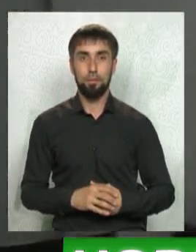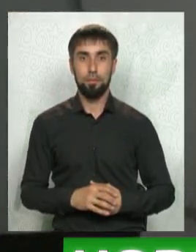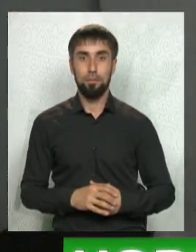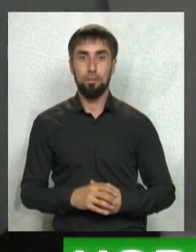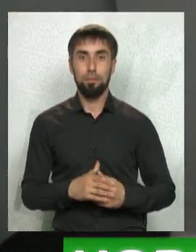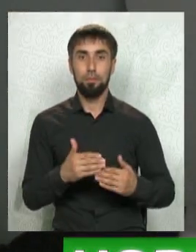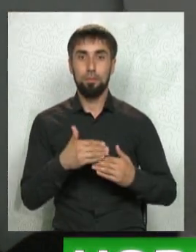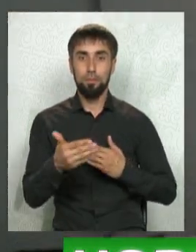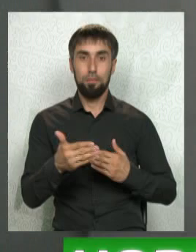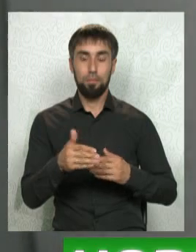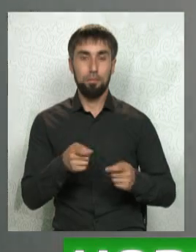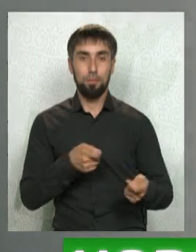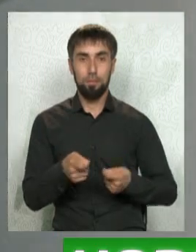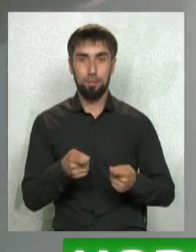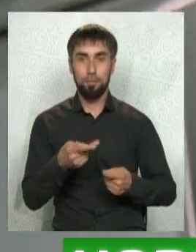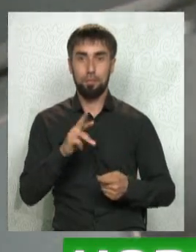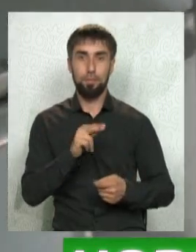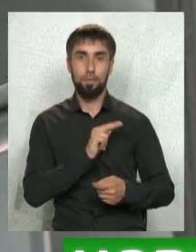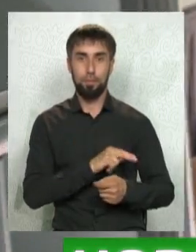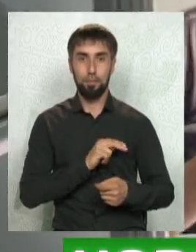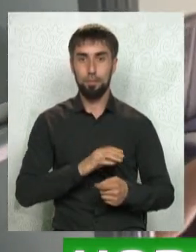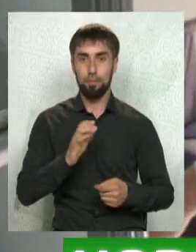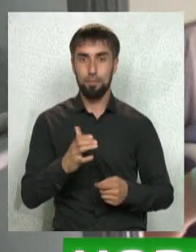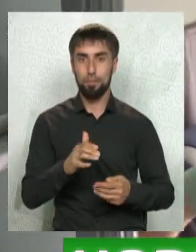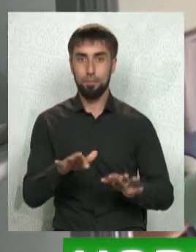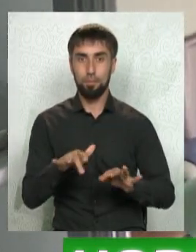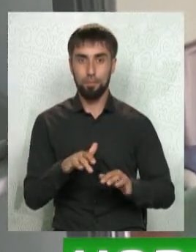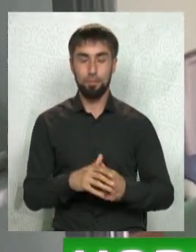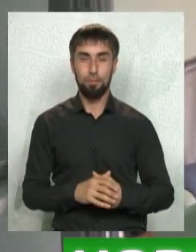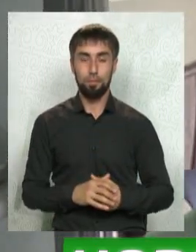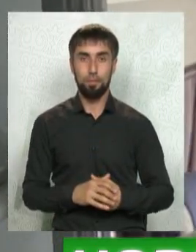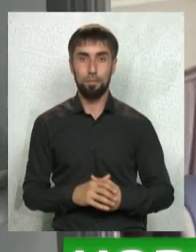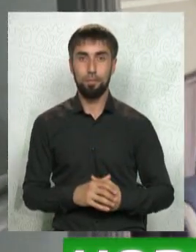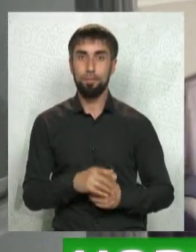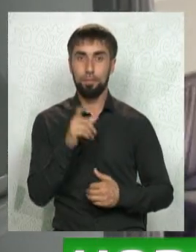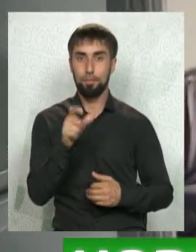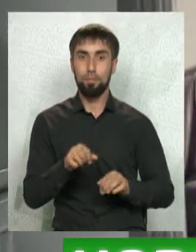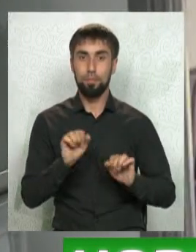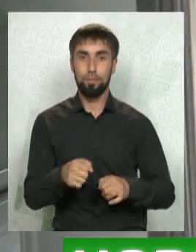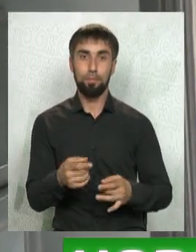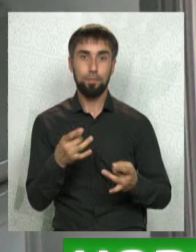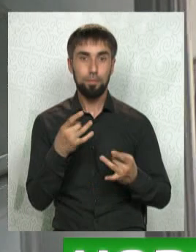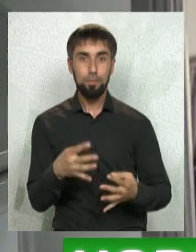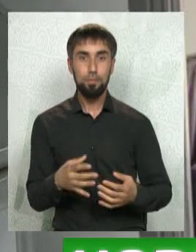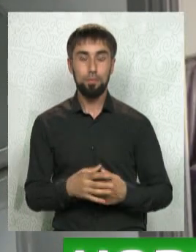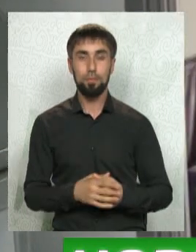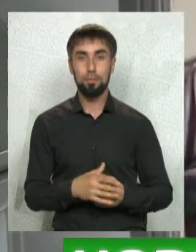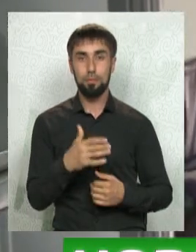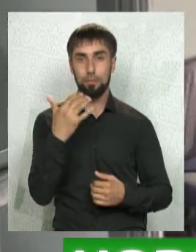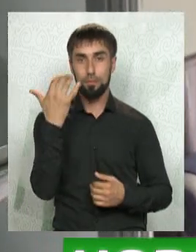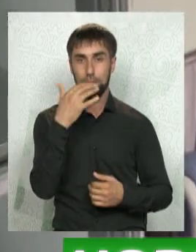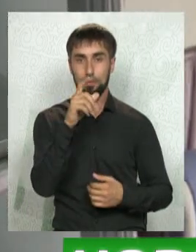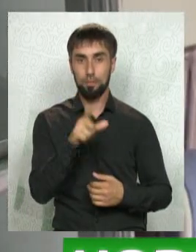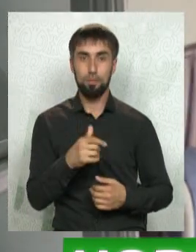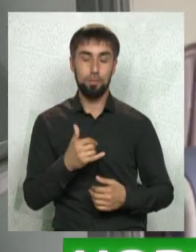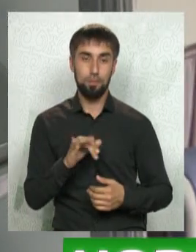удаленного управления, ну, для работы с компьютером. Человек может просто, ну, незрячий, у нас есть